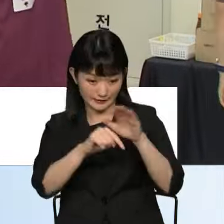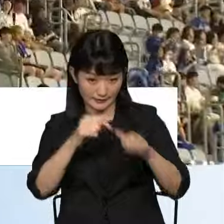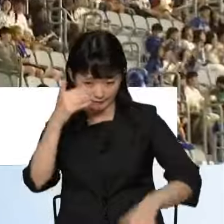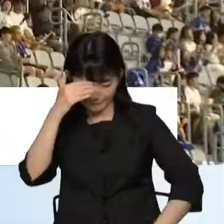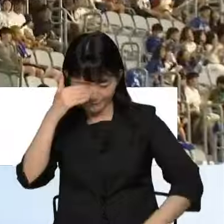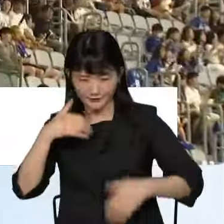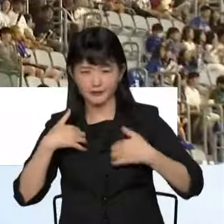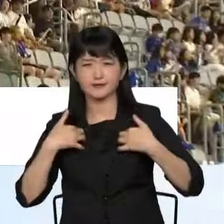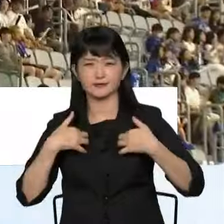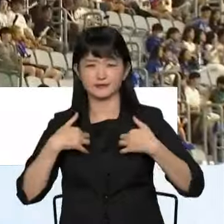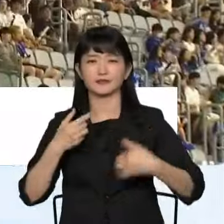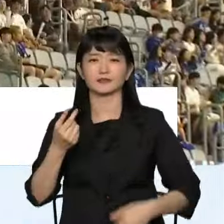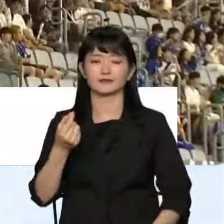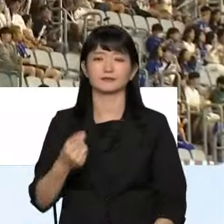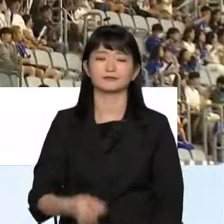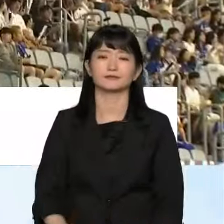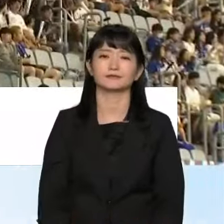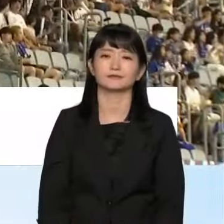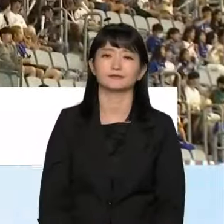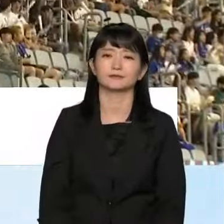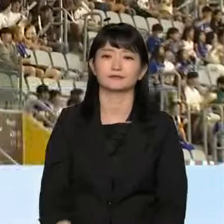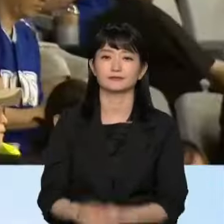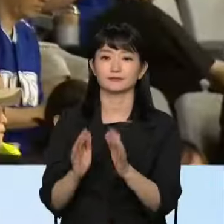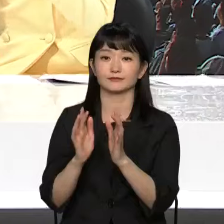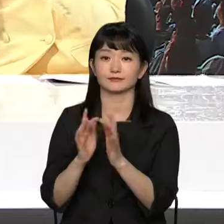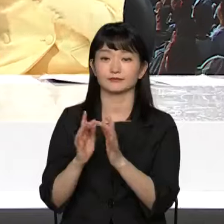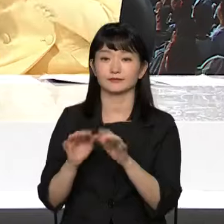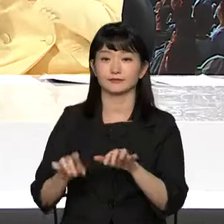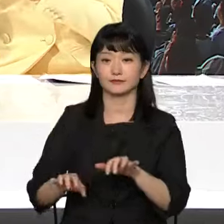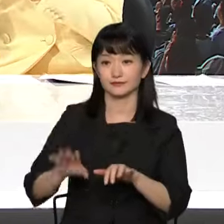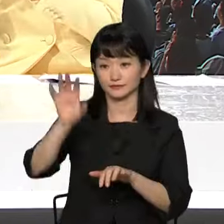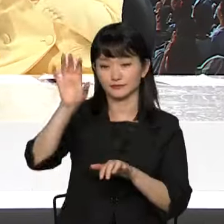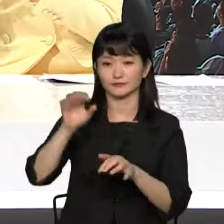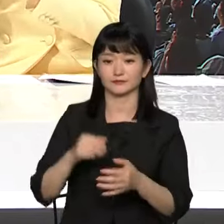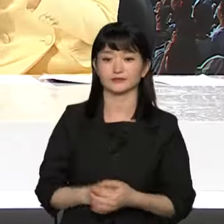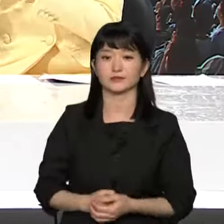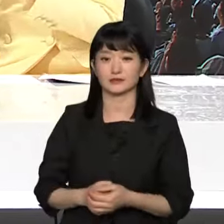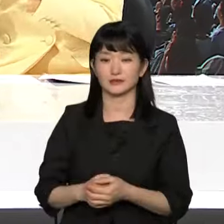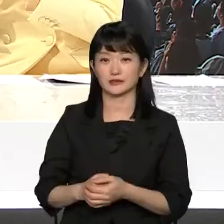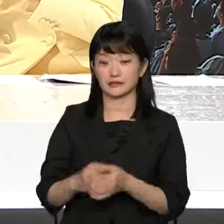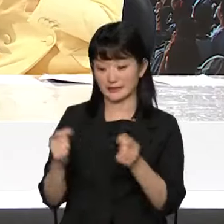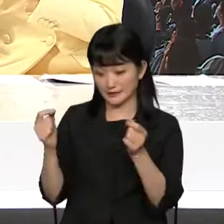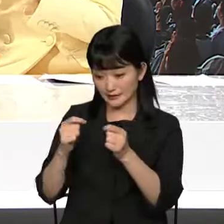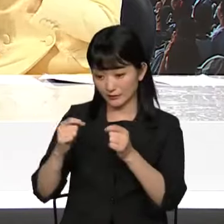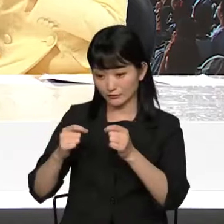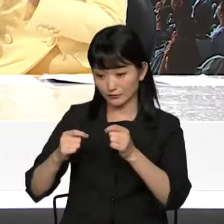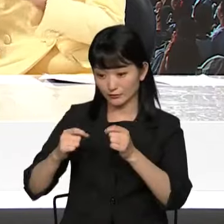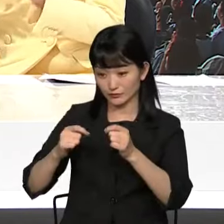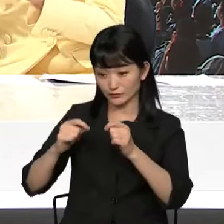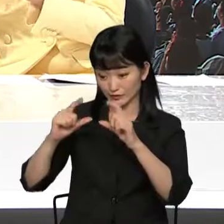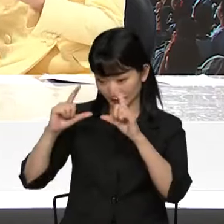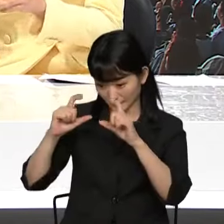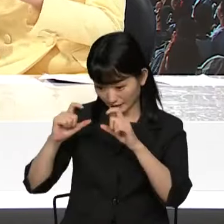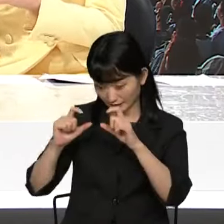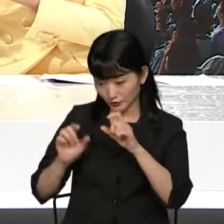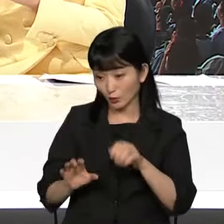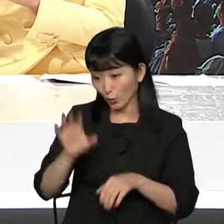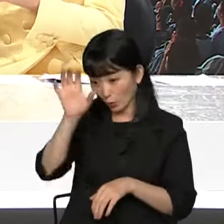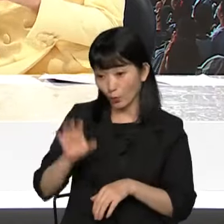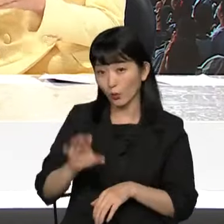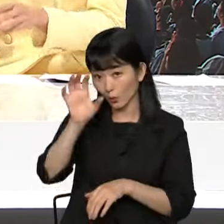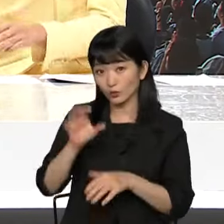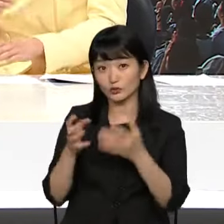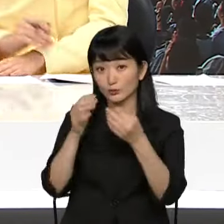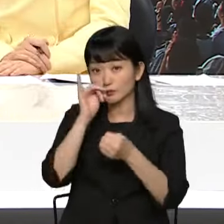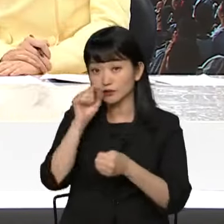야구를 보여주시는 것 같습니다. 네, 그리고 온라인에는 그 쇼폼 콘텐츠들도 야구 관련한 것들이 굉장히 많이 뜨더라고요.